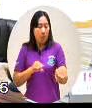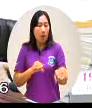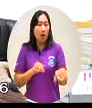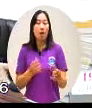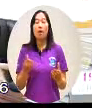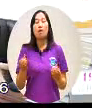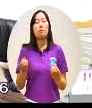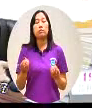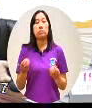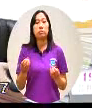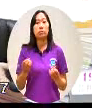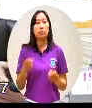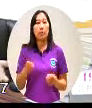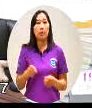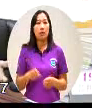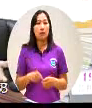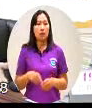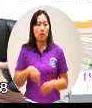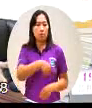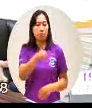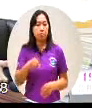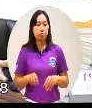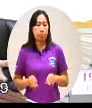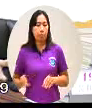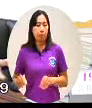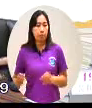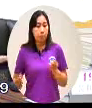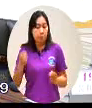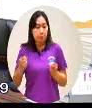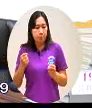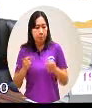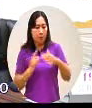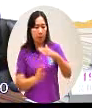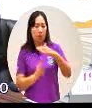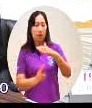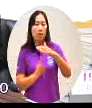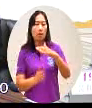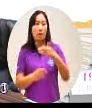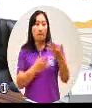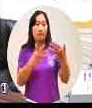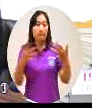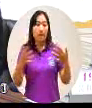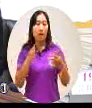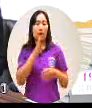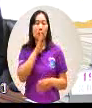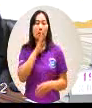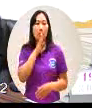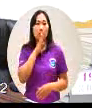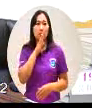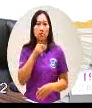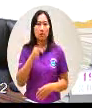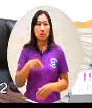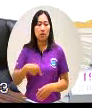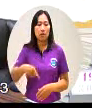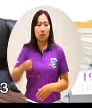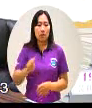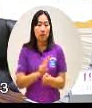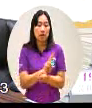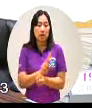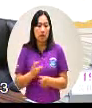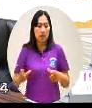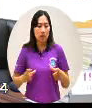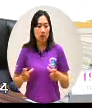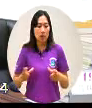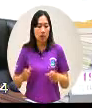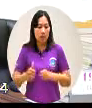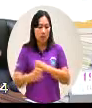啦。或者下埔市长有要来湿地公园做一个剪彩，你得爱经过沿海路，你甲看卖下一下，迄条流量吼差足济